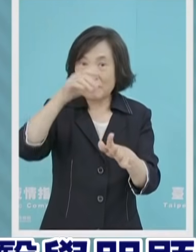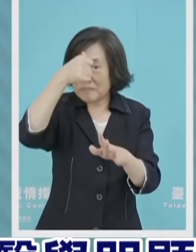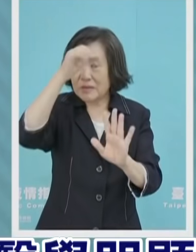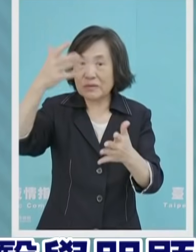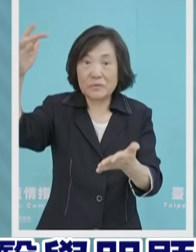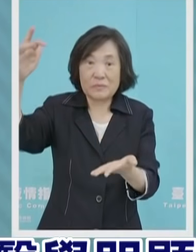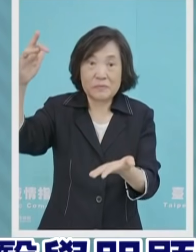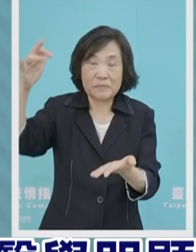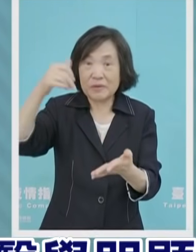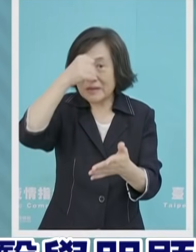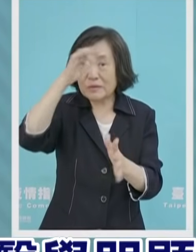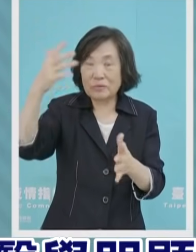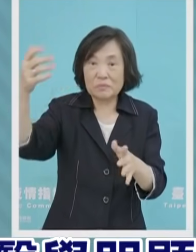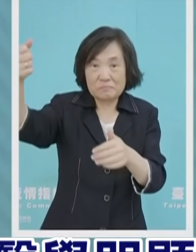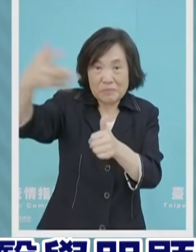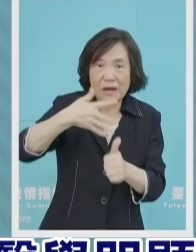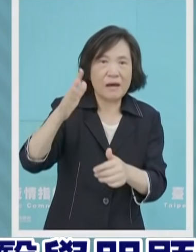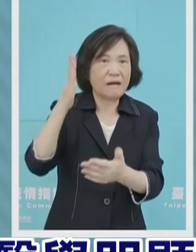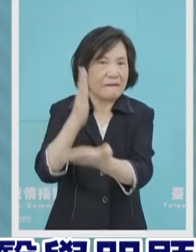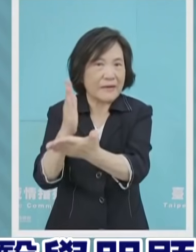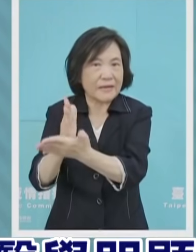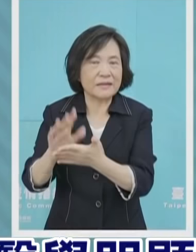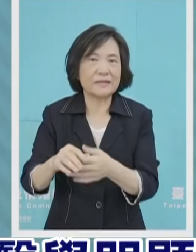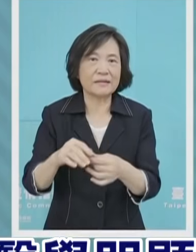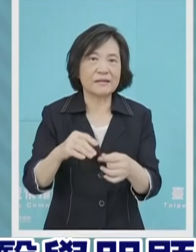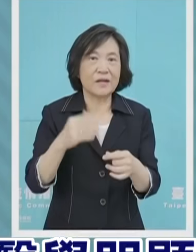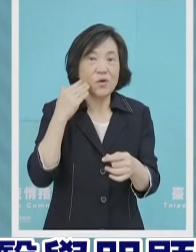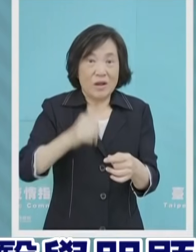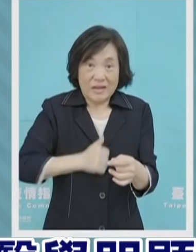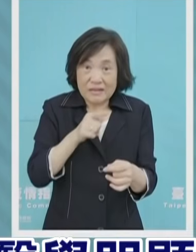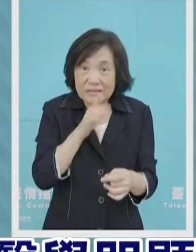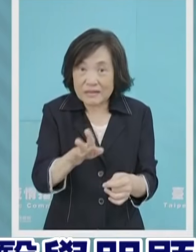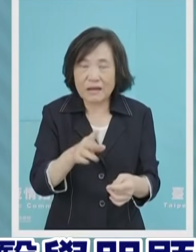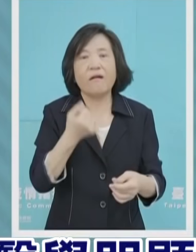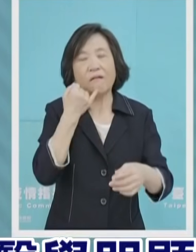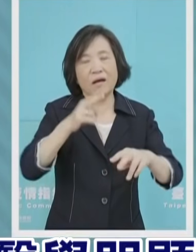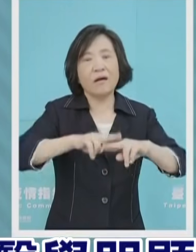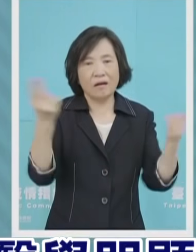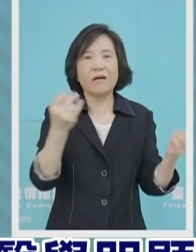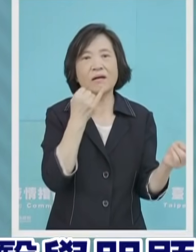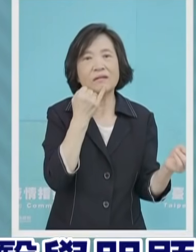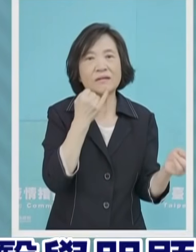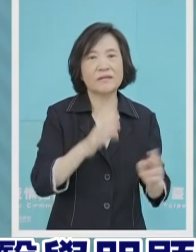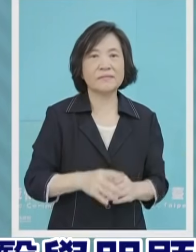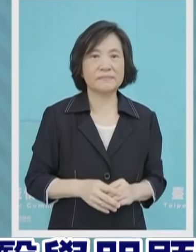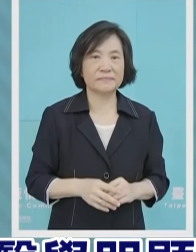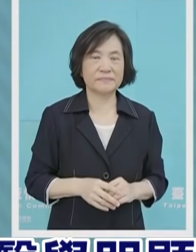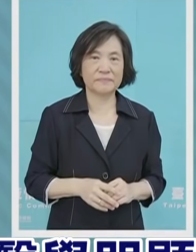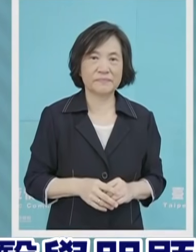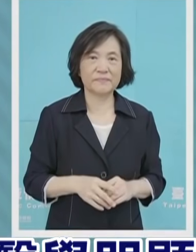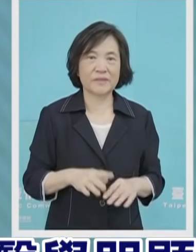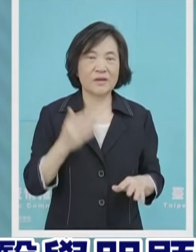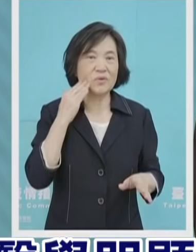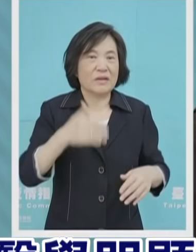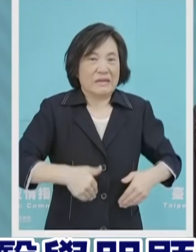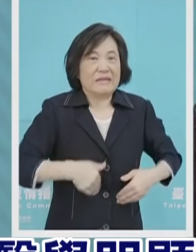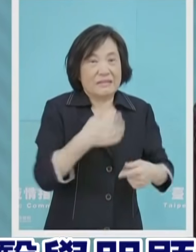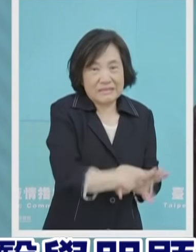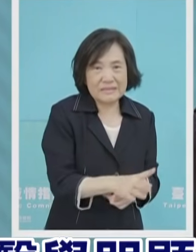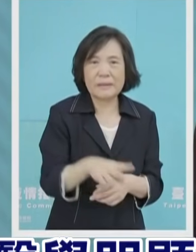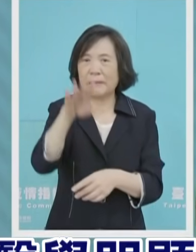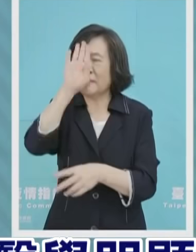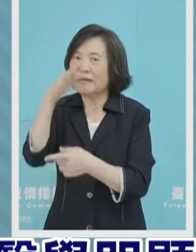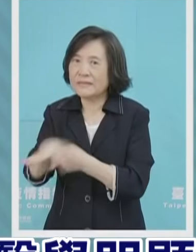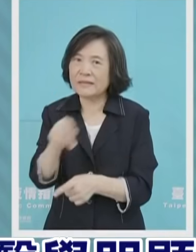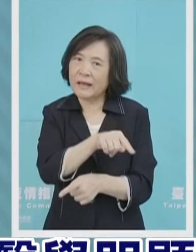病毒，在这个情形下，你知道吗？解封才有可能啊！啊，当然，饿死跟病死的问题，你知道吗？